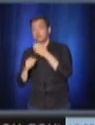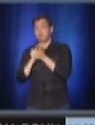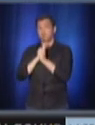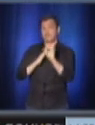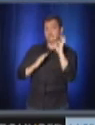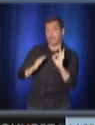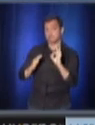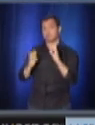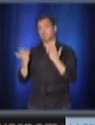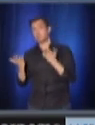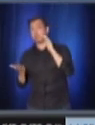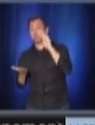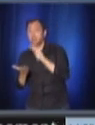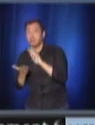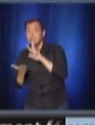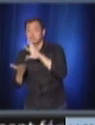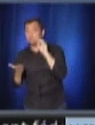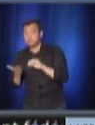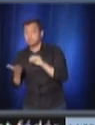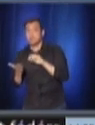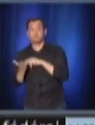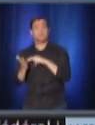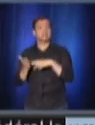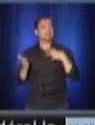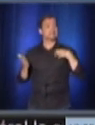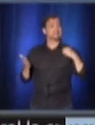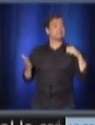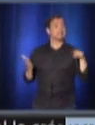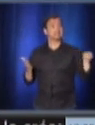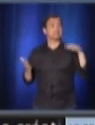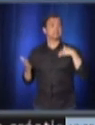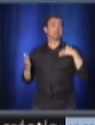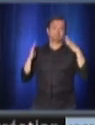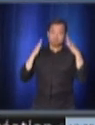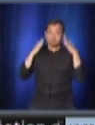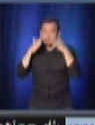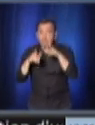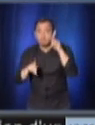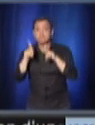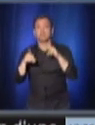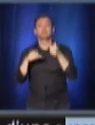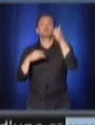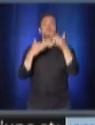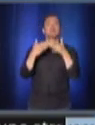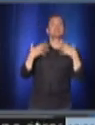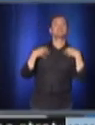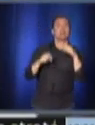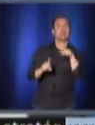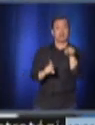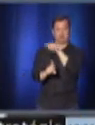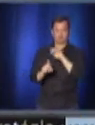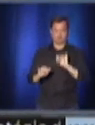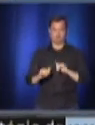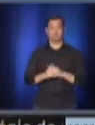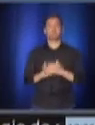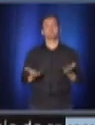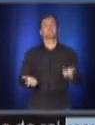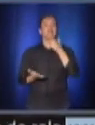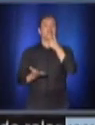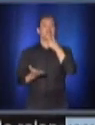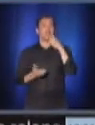%. Et à ce moment-là, on veut vraiment concentrer nos efforts sur les personnes les plus à risque. On va passer aux questions en anglais. Questions